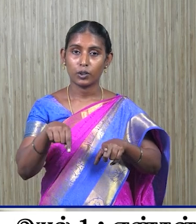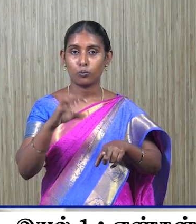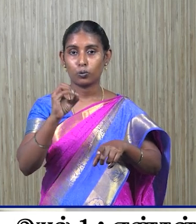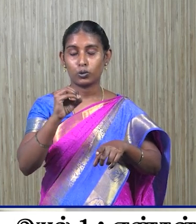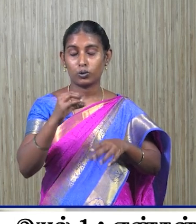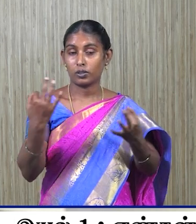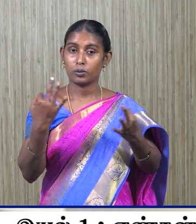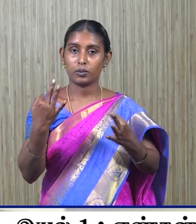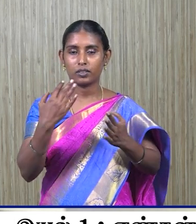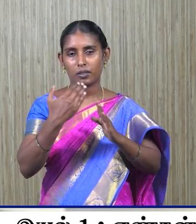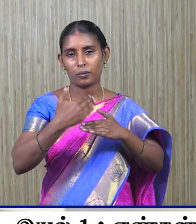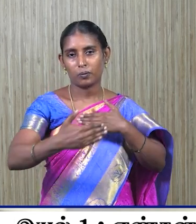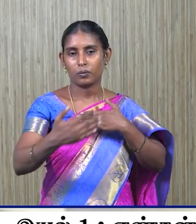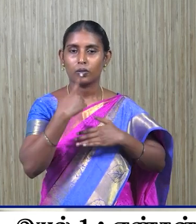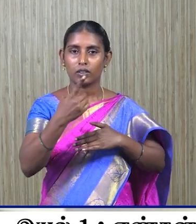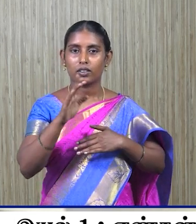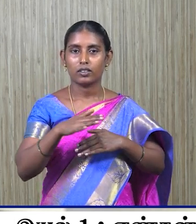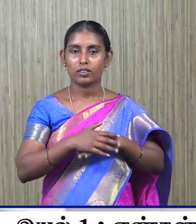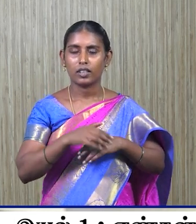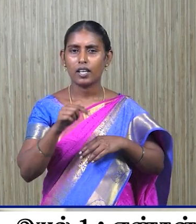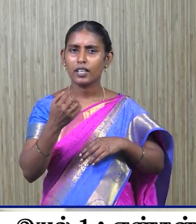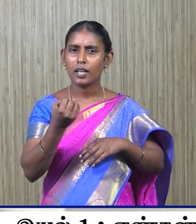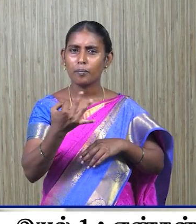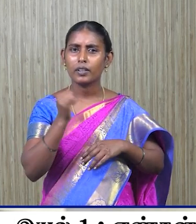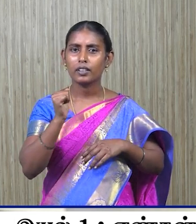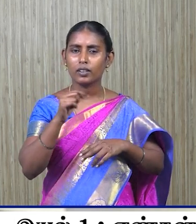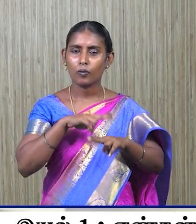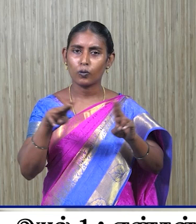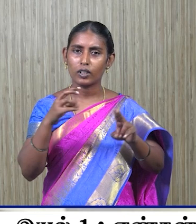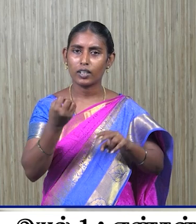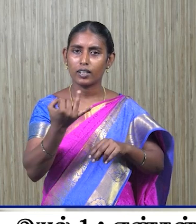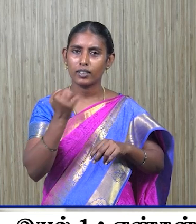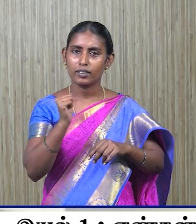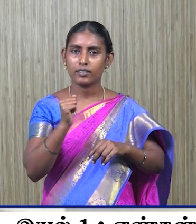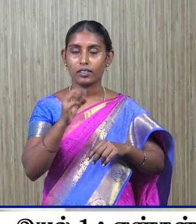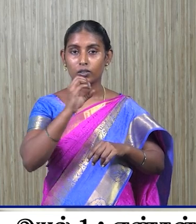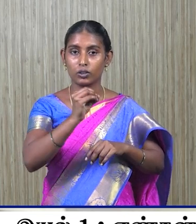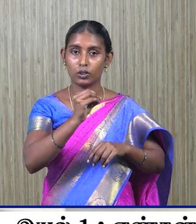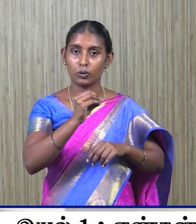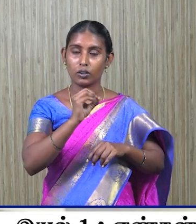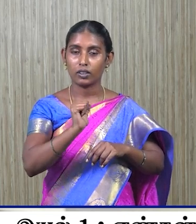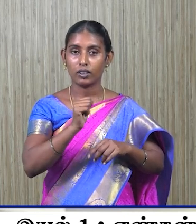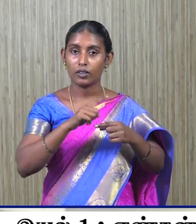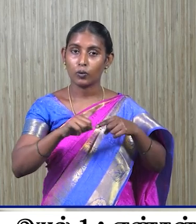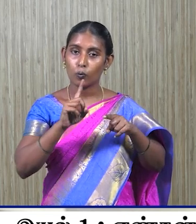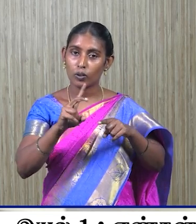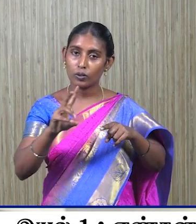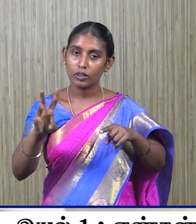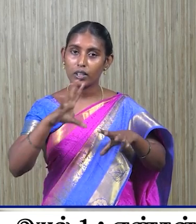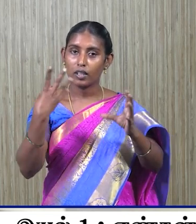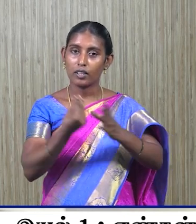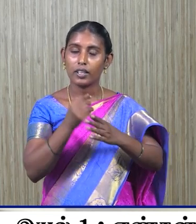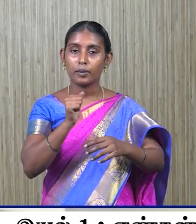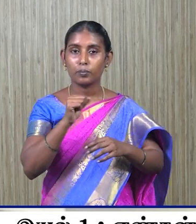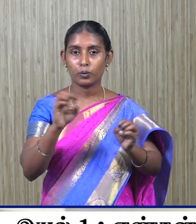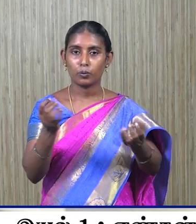நாம் அடுக்கிக்கொண்டே இருக்கலாம். சரி, இப்போ எண்கள்லாம் என்ன, முழு எண்கள்லாம் என்ன, அந்த ஜீரோ என்ற எண், அந்த முழு எண் தொகுப்பு எப்படி உருவாகின்றது, இப்படியெல்லாம்